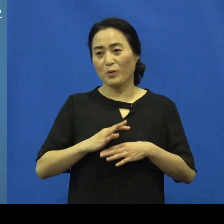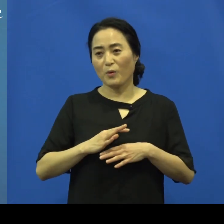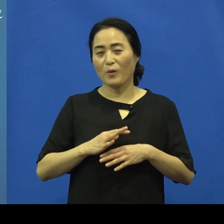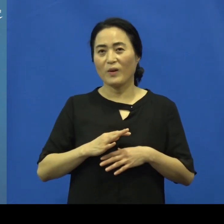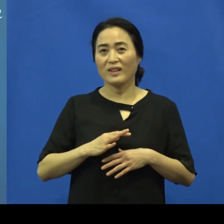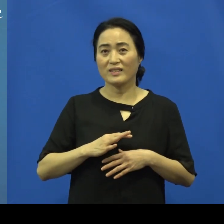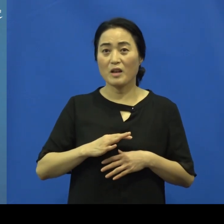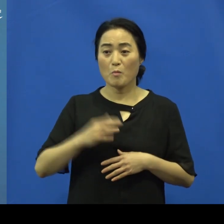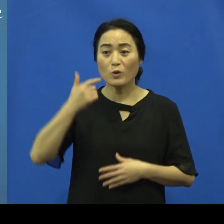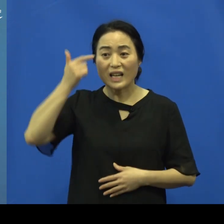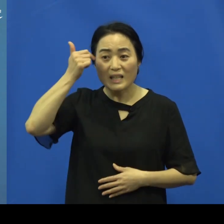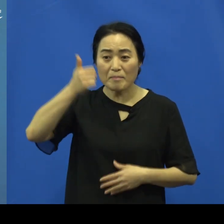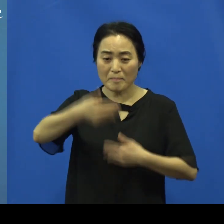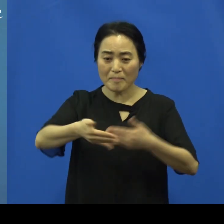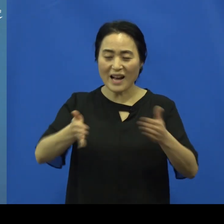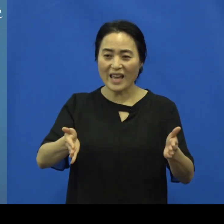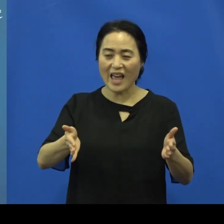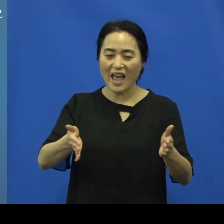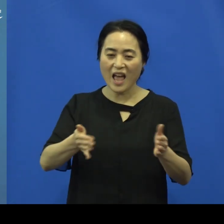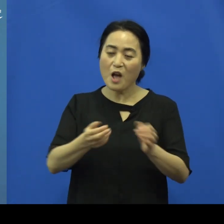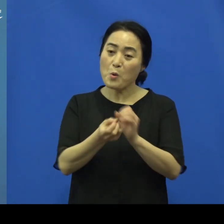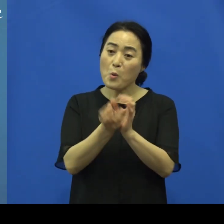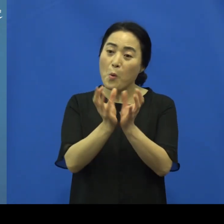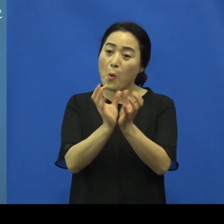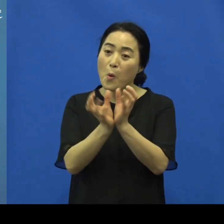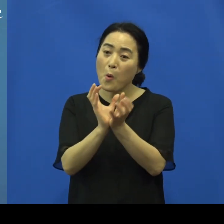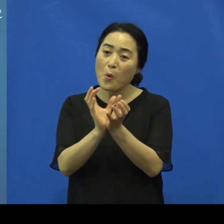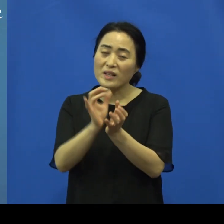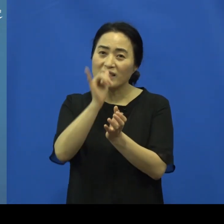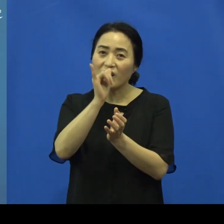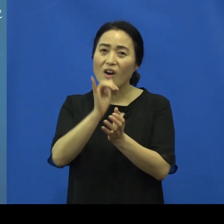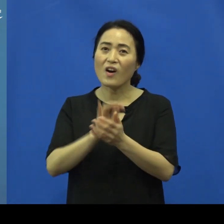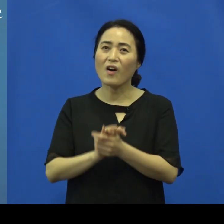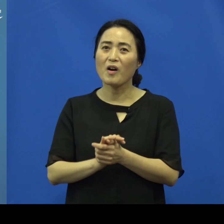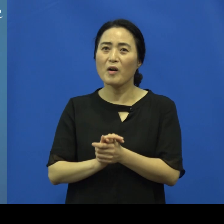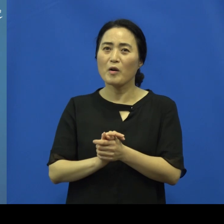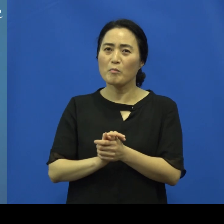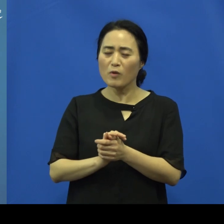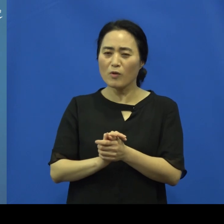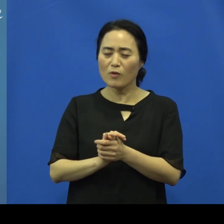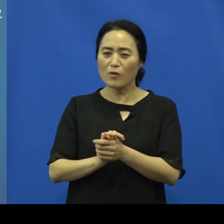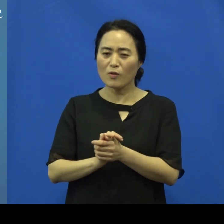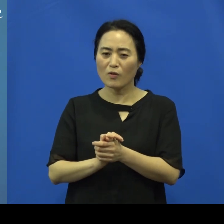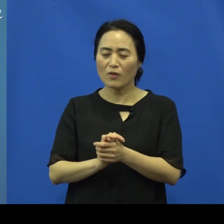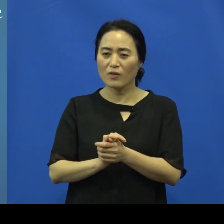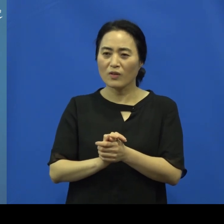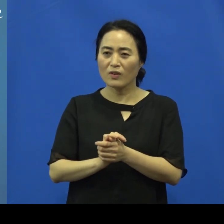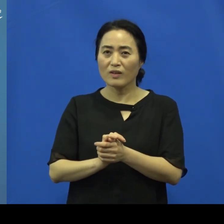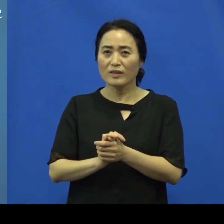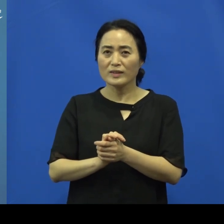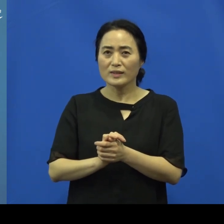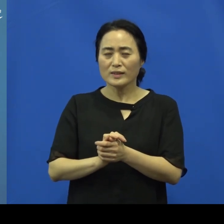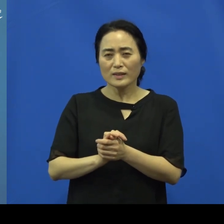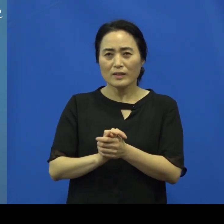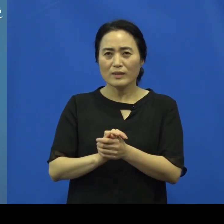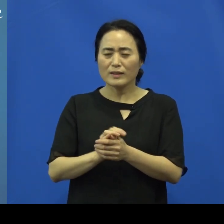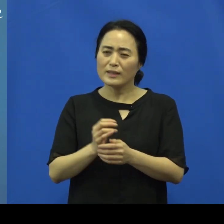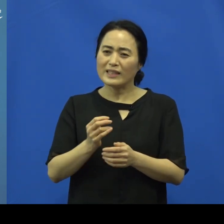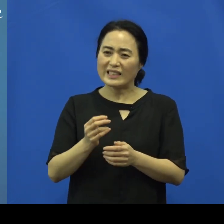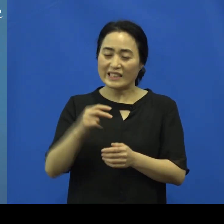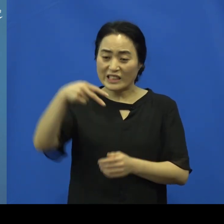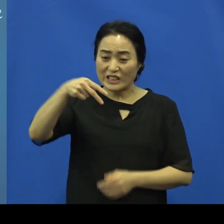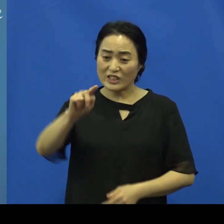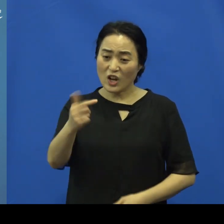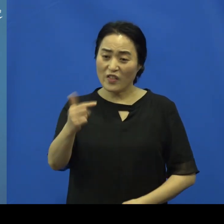화초가 있는데요. 그 선인장과예요. 자그만한 건데 지금 한 몇 년 됐는데 아주 작아요. 살 것 같이 하는데